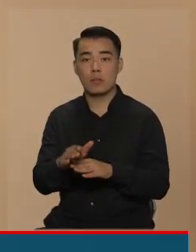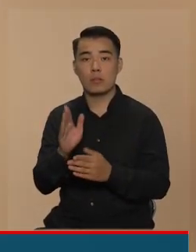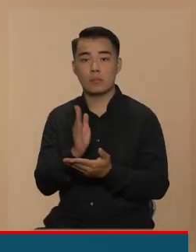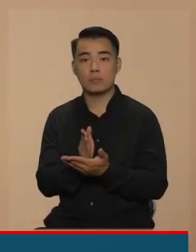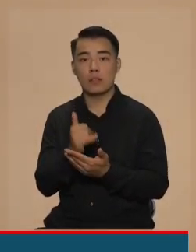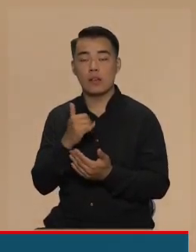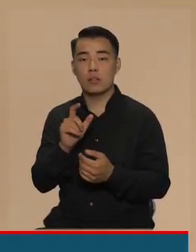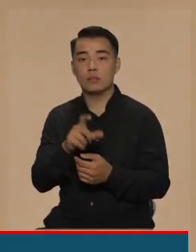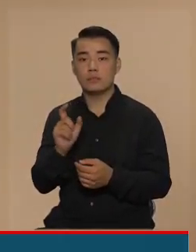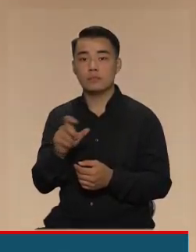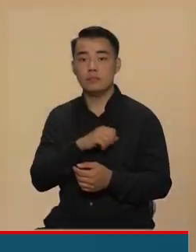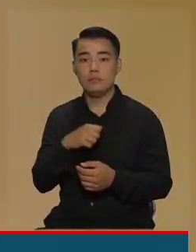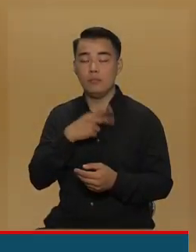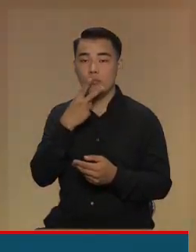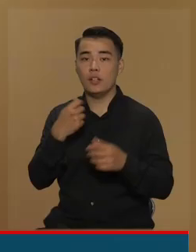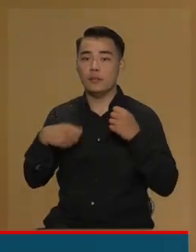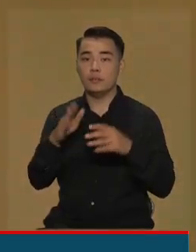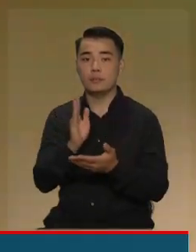определенный адамдар ізманы сайрап отыр, көріп